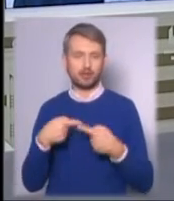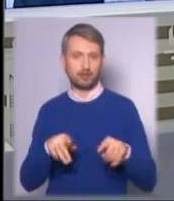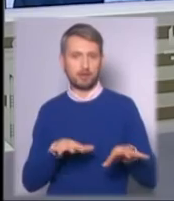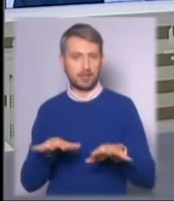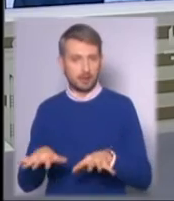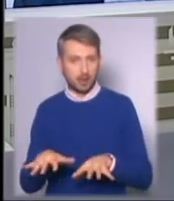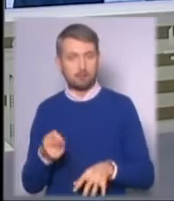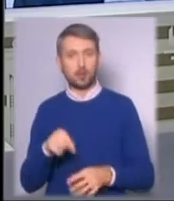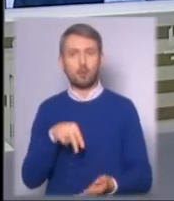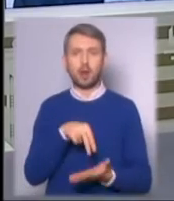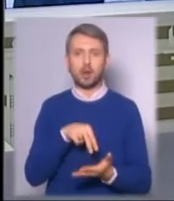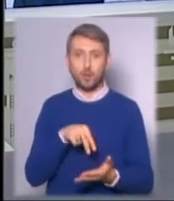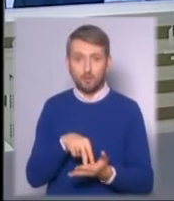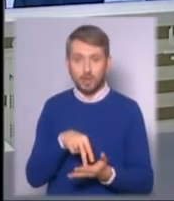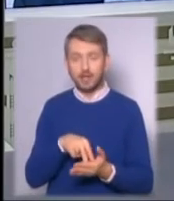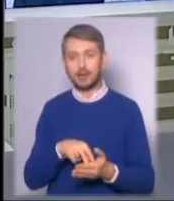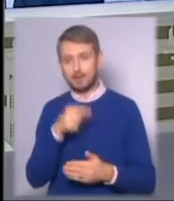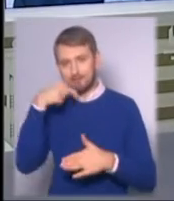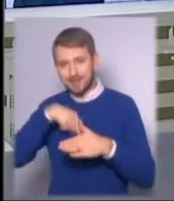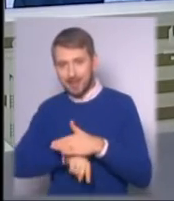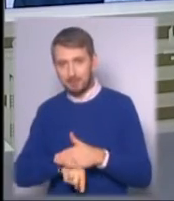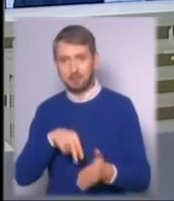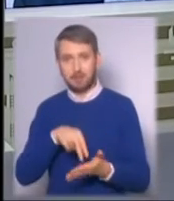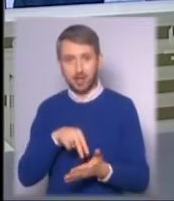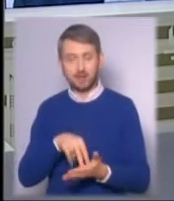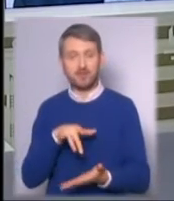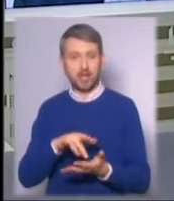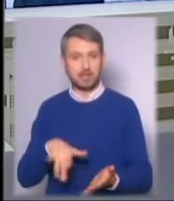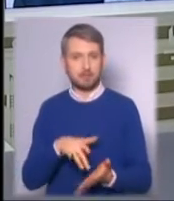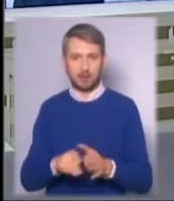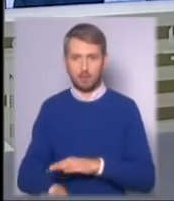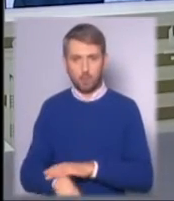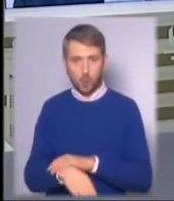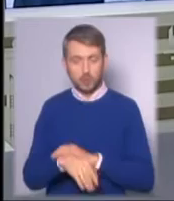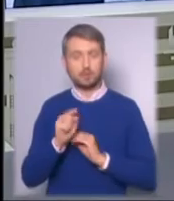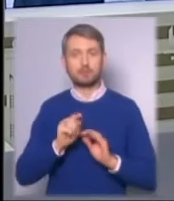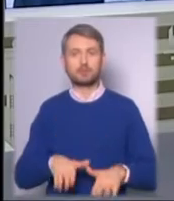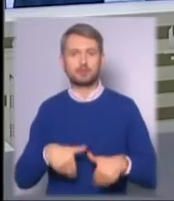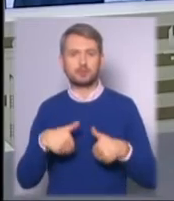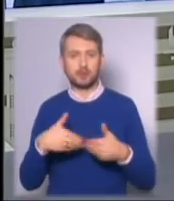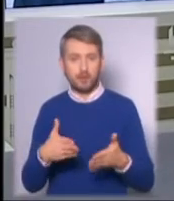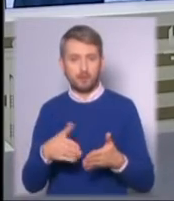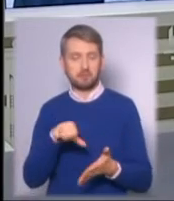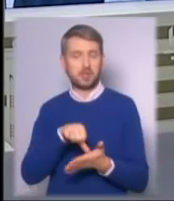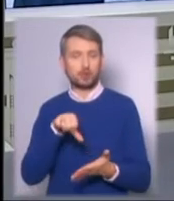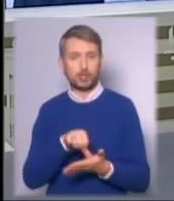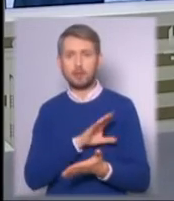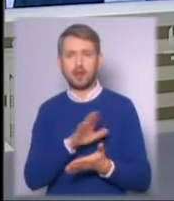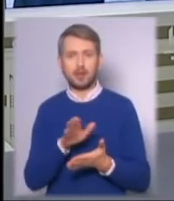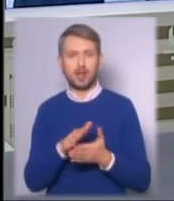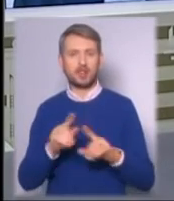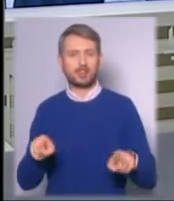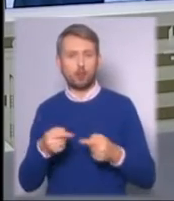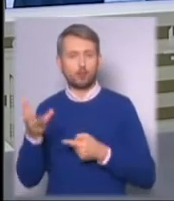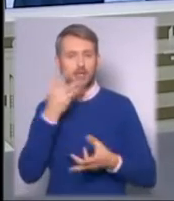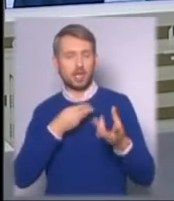цьому парковки та підземні паркінги у центрі міста порожні. Мер запропонував присутнім не створювати ілюзію роботи і змін, а робити